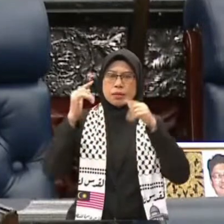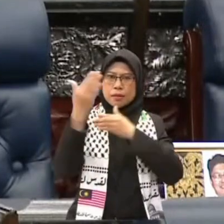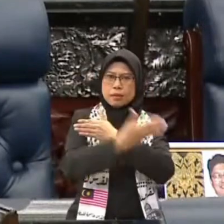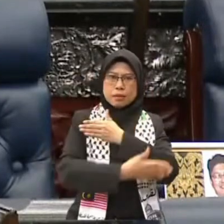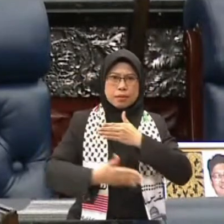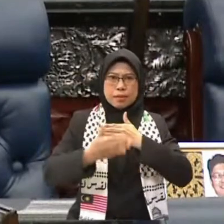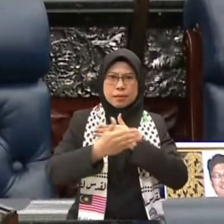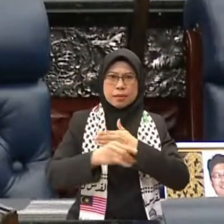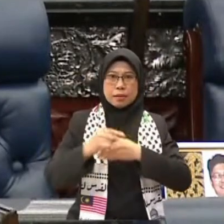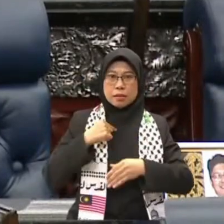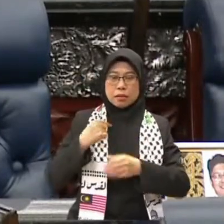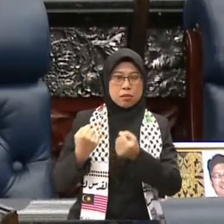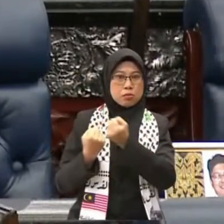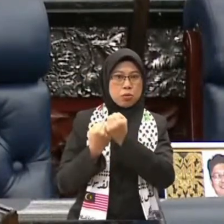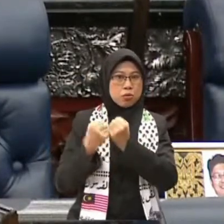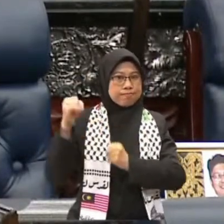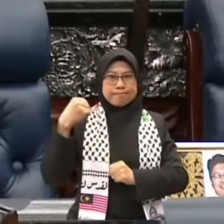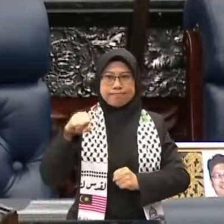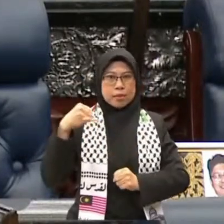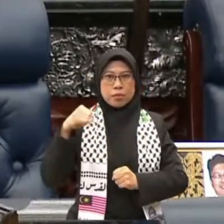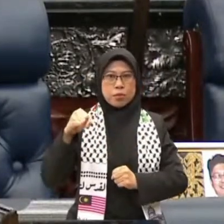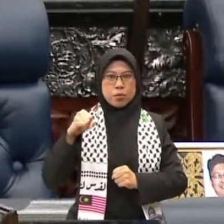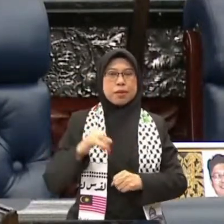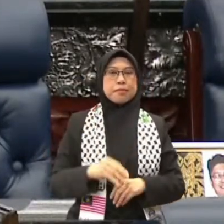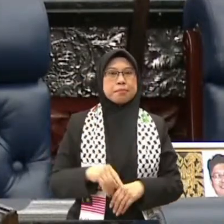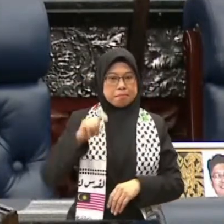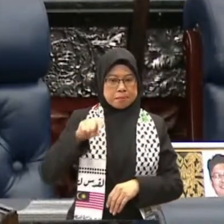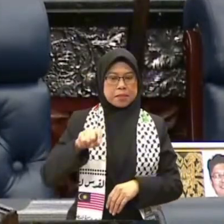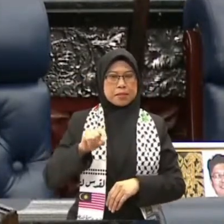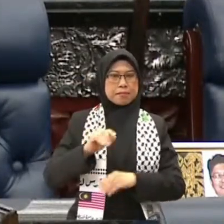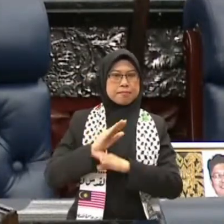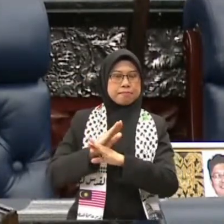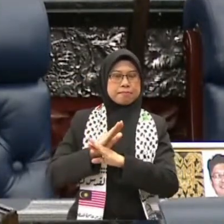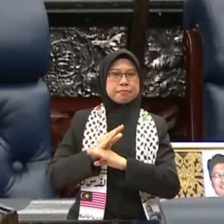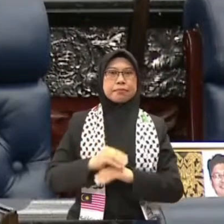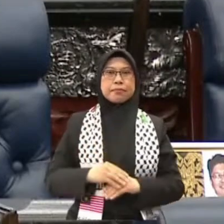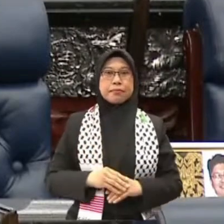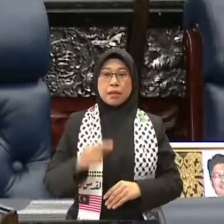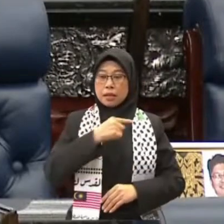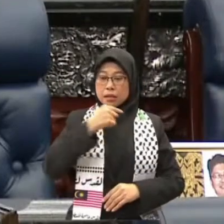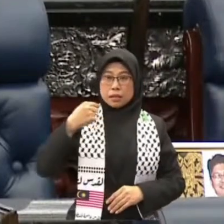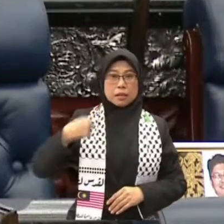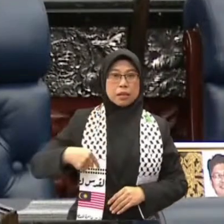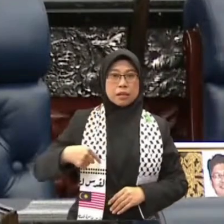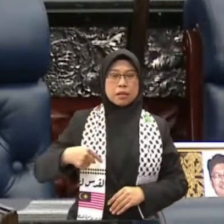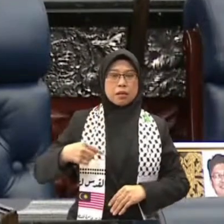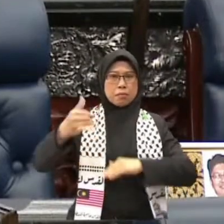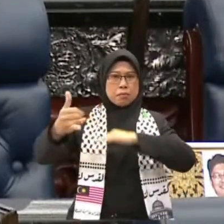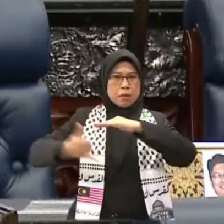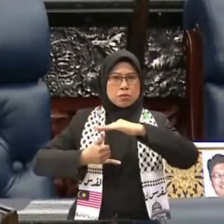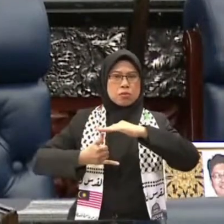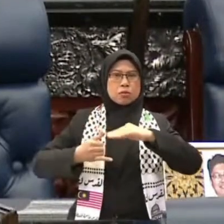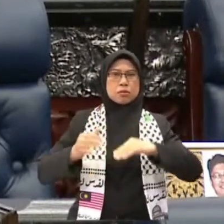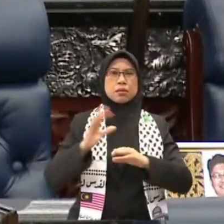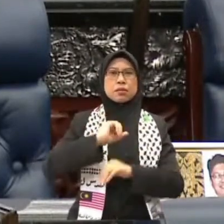bukan hanya dalam konteks di China, tapi kita pun sedia maklum Sabah,